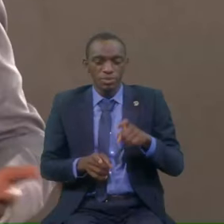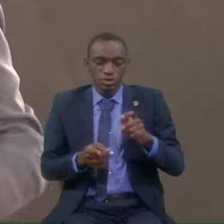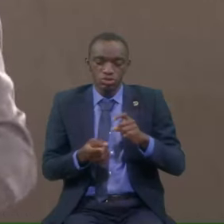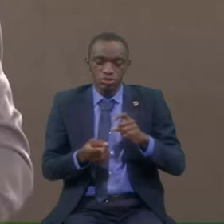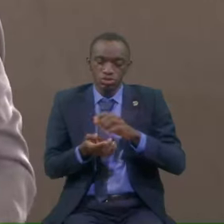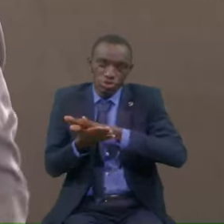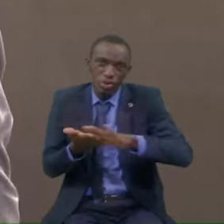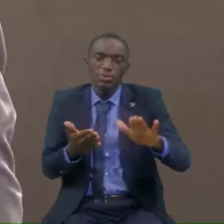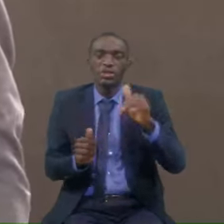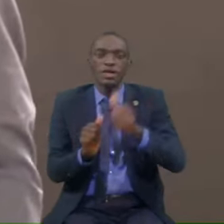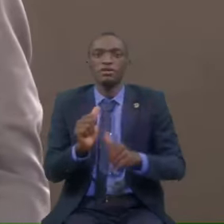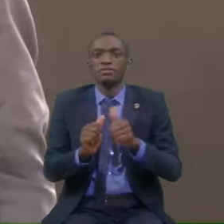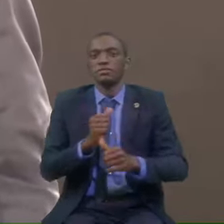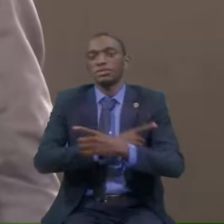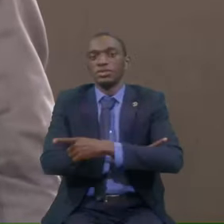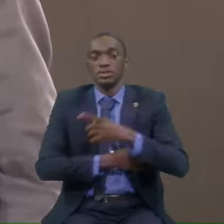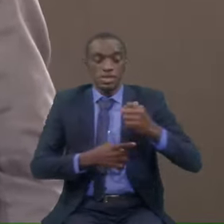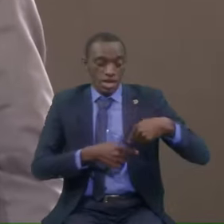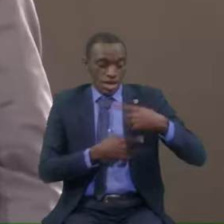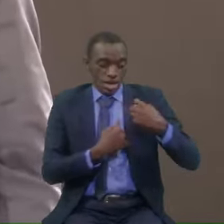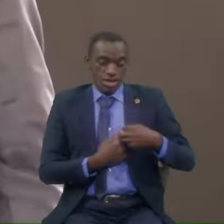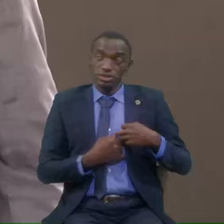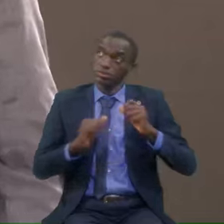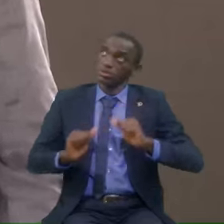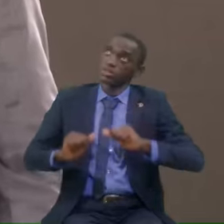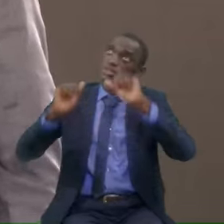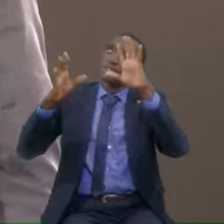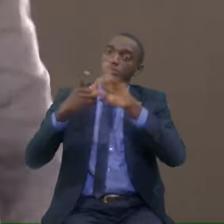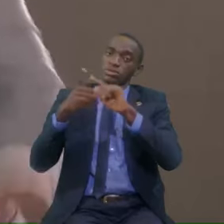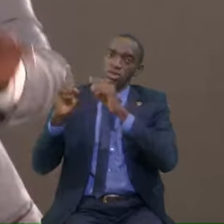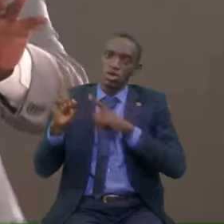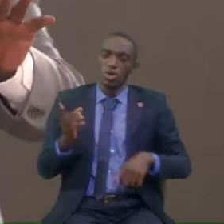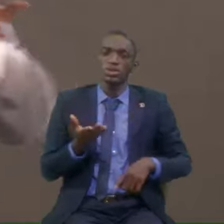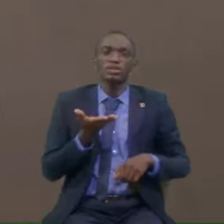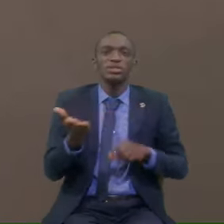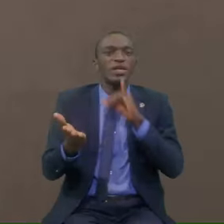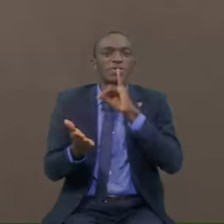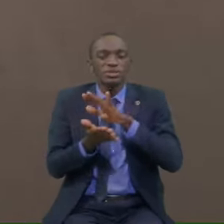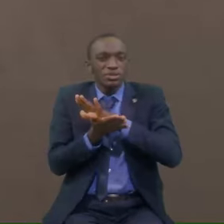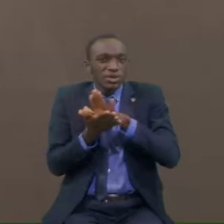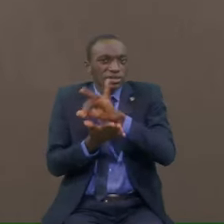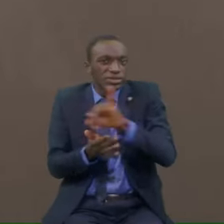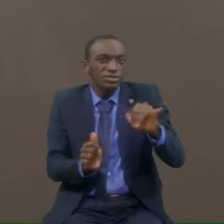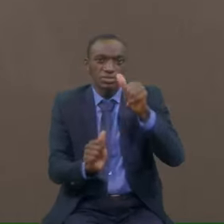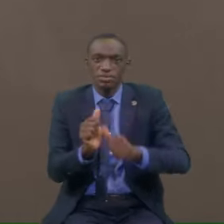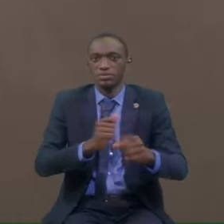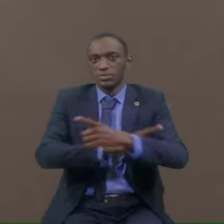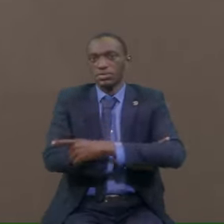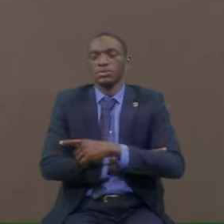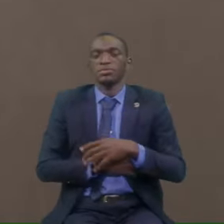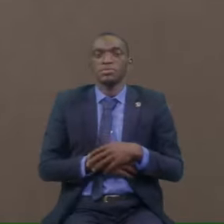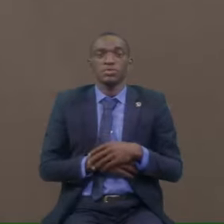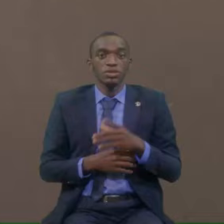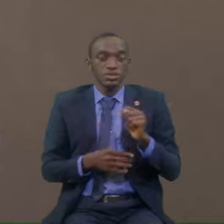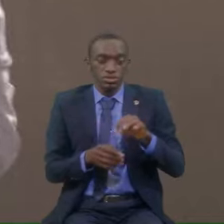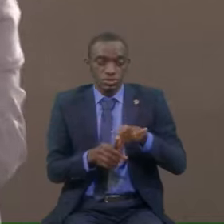Le cœur a été converti, consacré au Seigneur. Il y a une purge qui a lieu. L'Esprit de